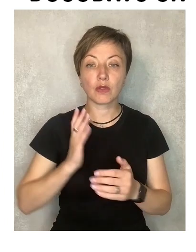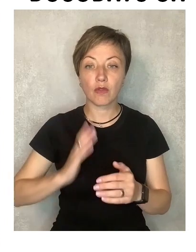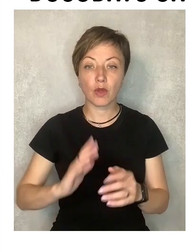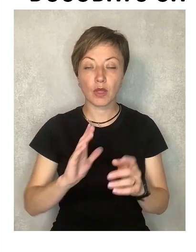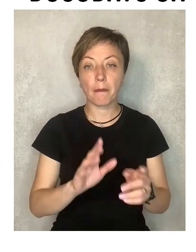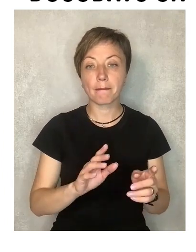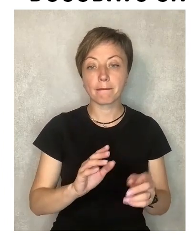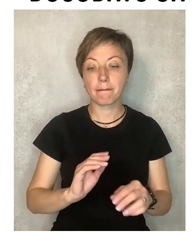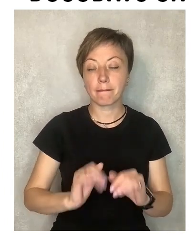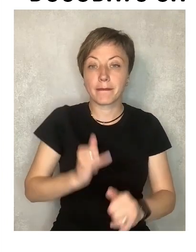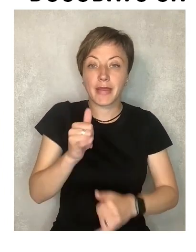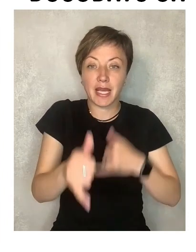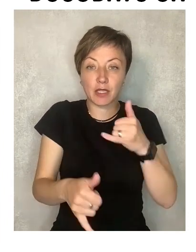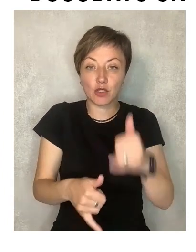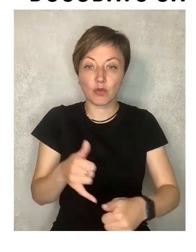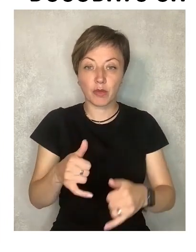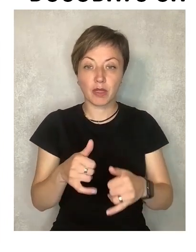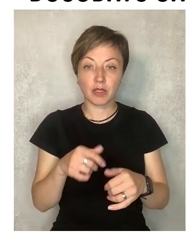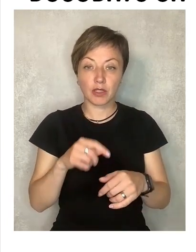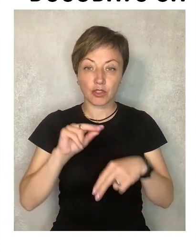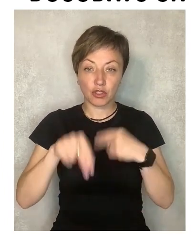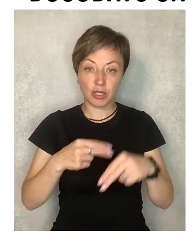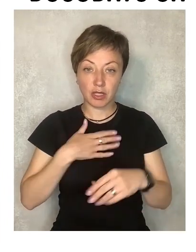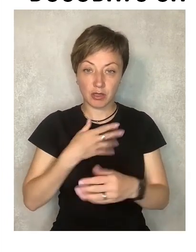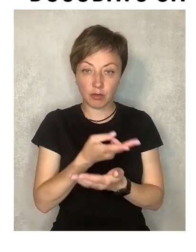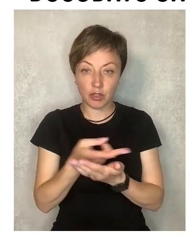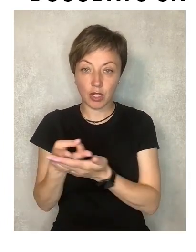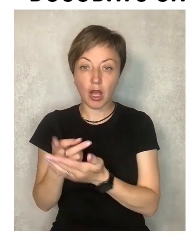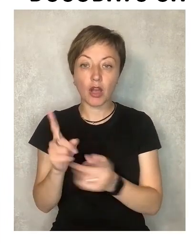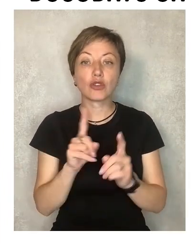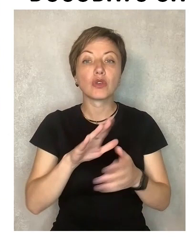нас, коли ми лежали під КМДА. От. Але що відбулося потім? Потім